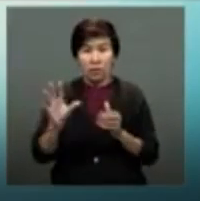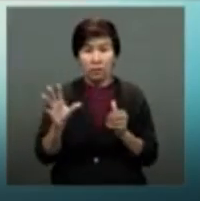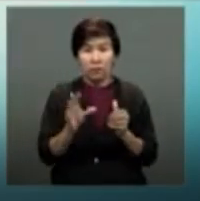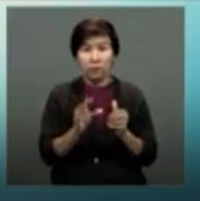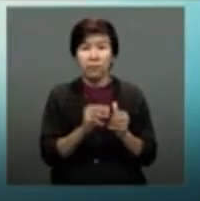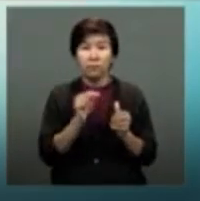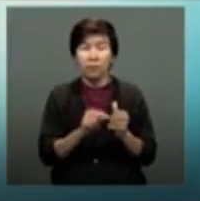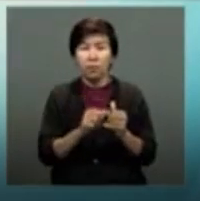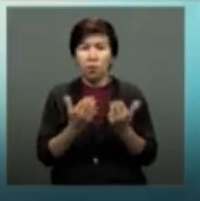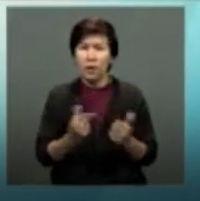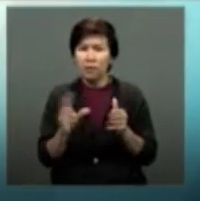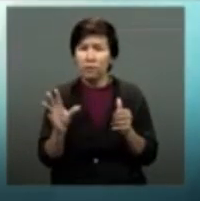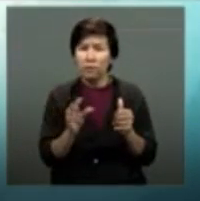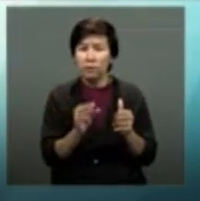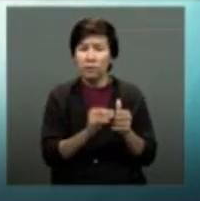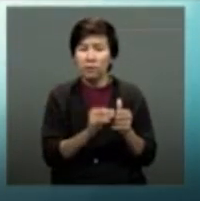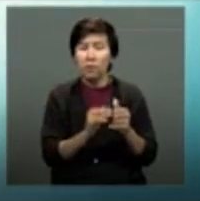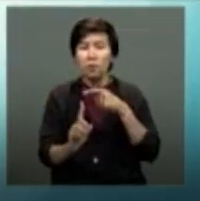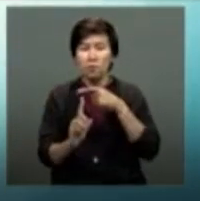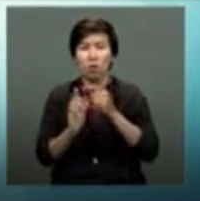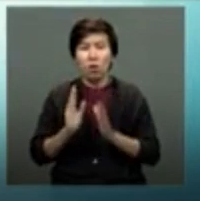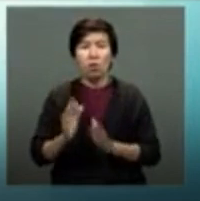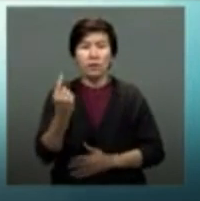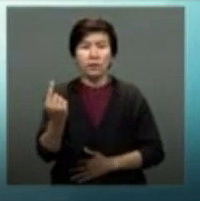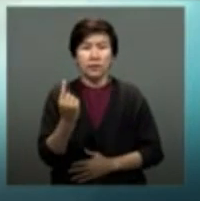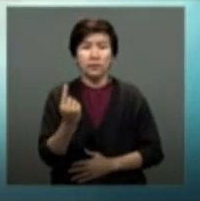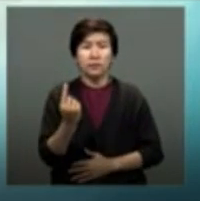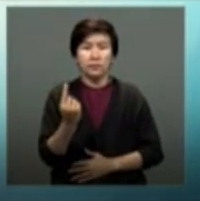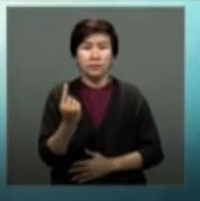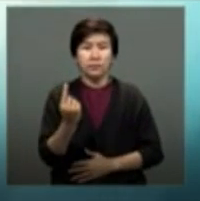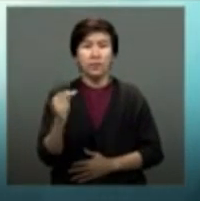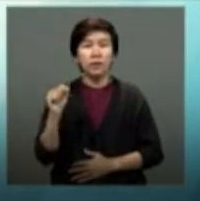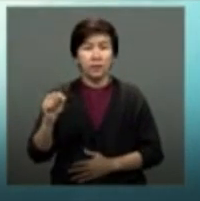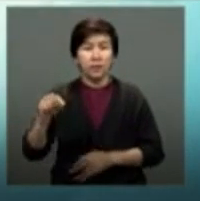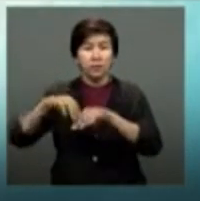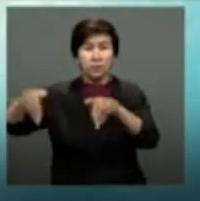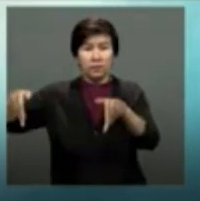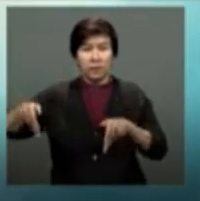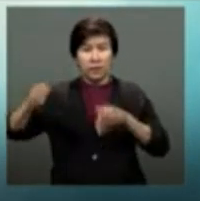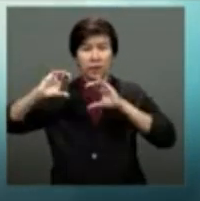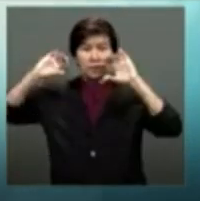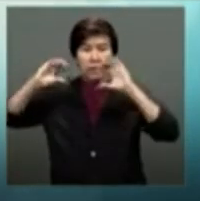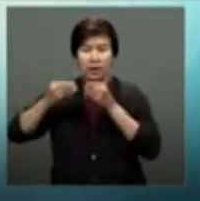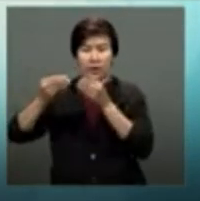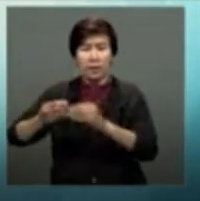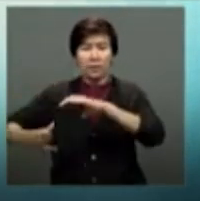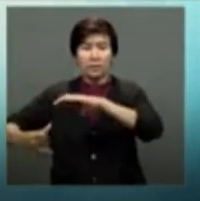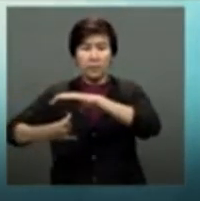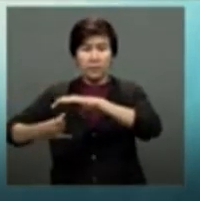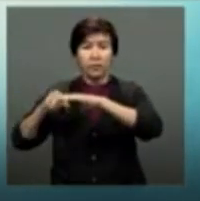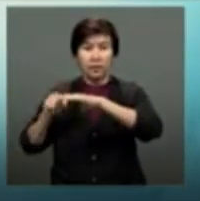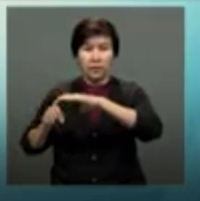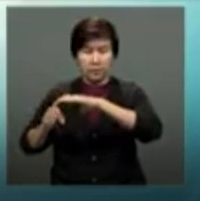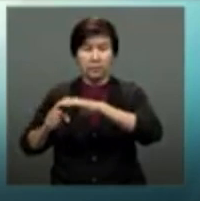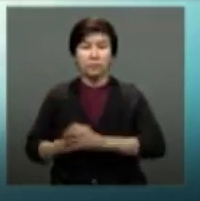นี้อยู่ที่เพิ่มขึ้น1รายครับอยู่ในสเตทควอรันทีนนะครับหรือสถานที่กักกันที่รัฐจัดให้ท